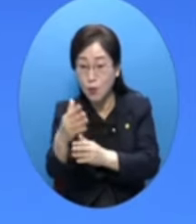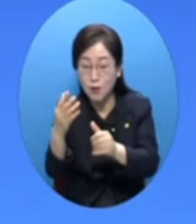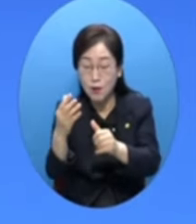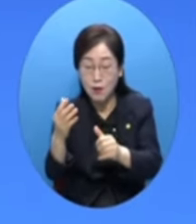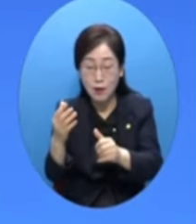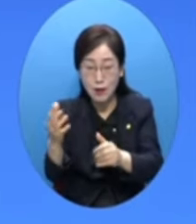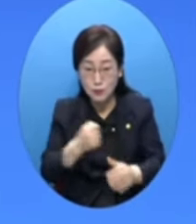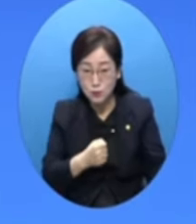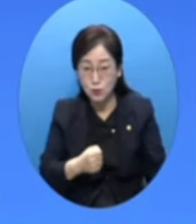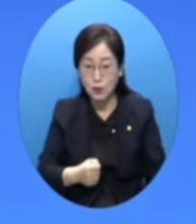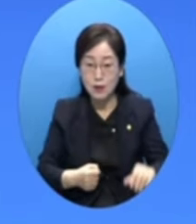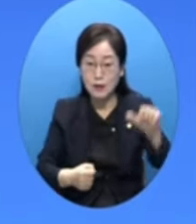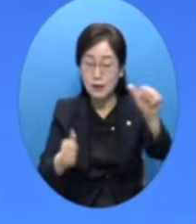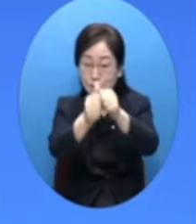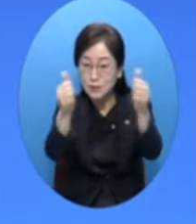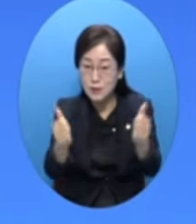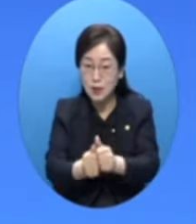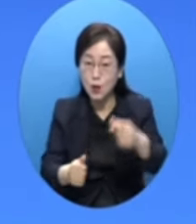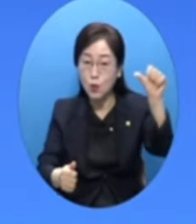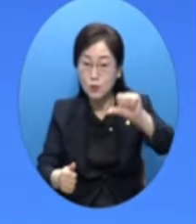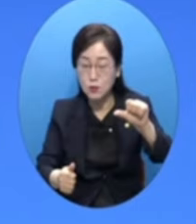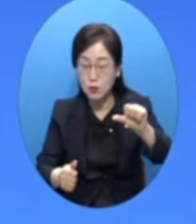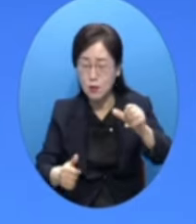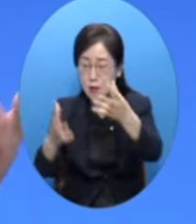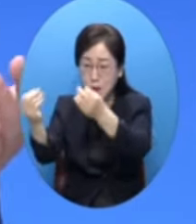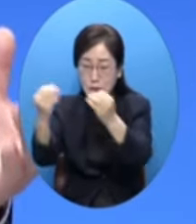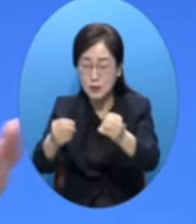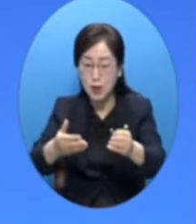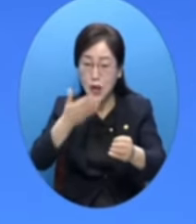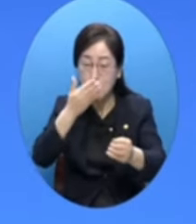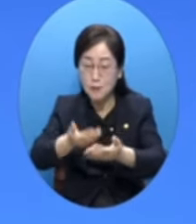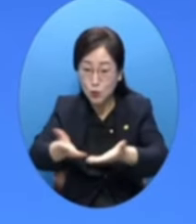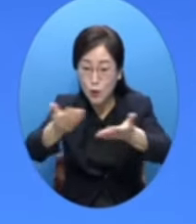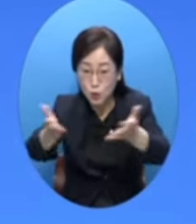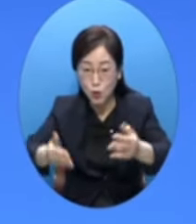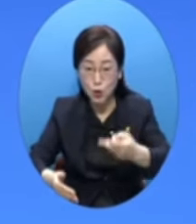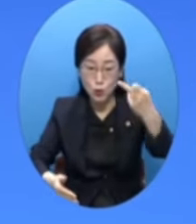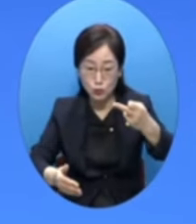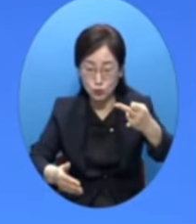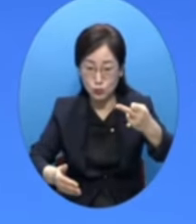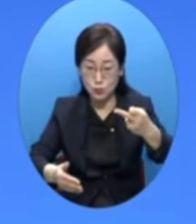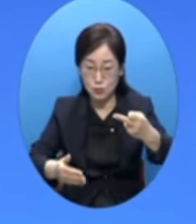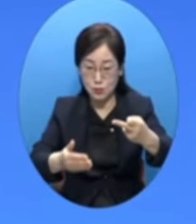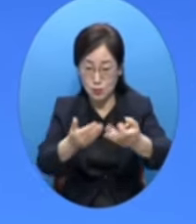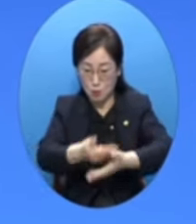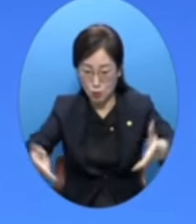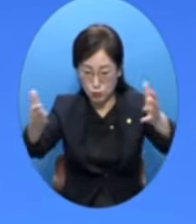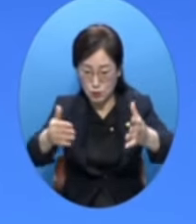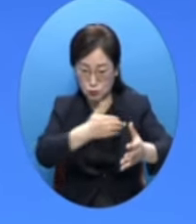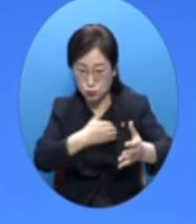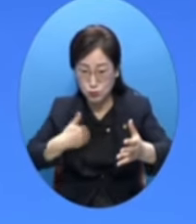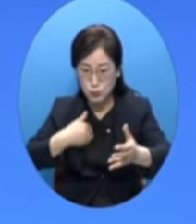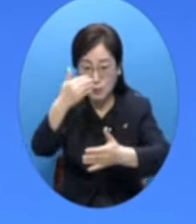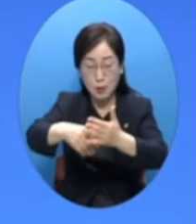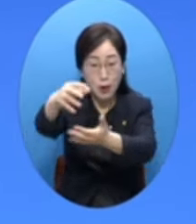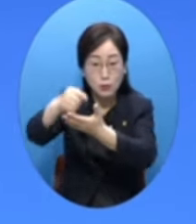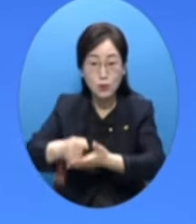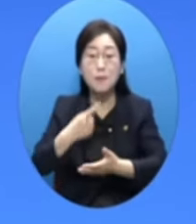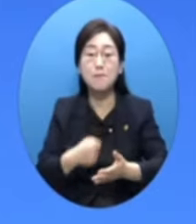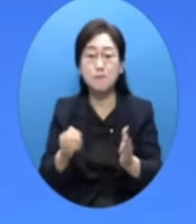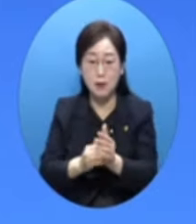남자로만 5천명, 수만 명을 배불리 먹게 하고 12바구니가 남았던 그 기적의 현장에 저들이 있었던